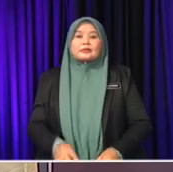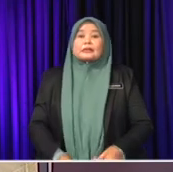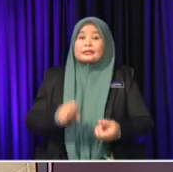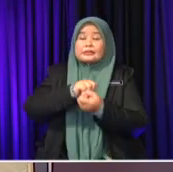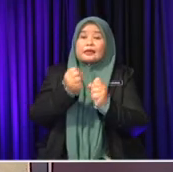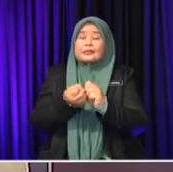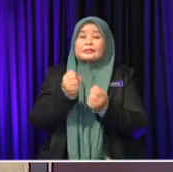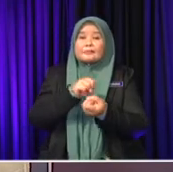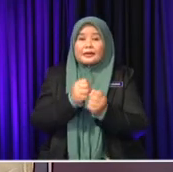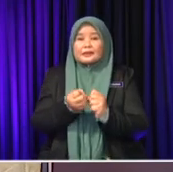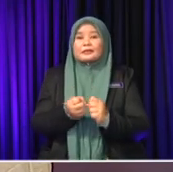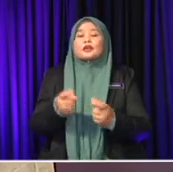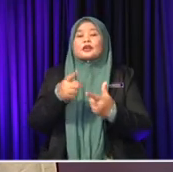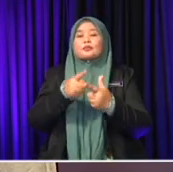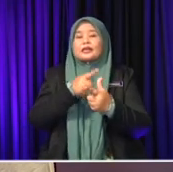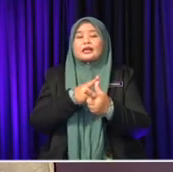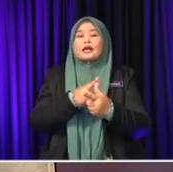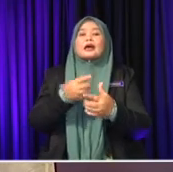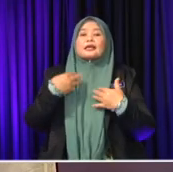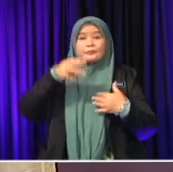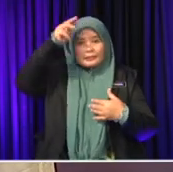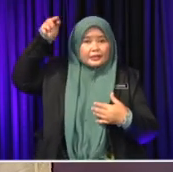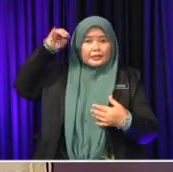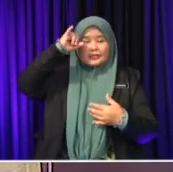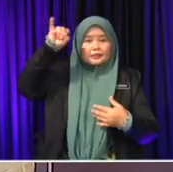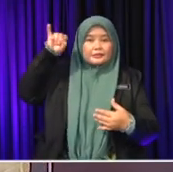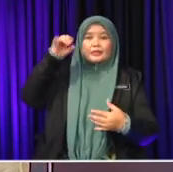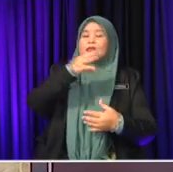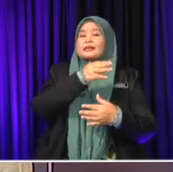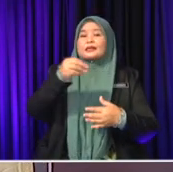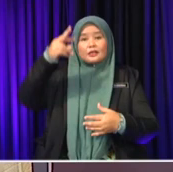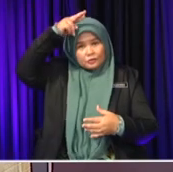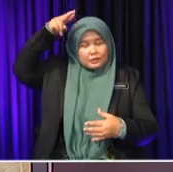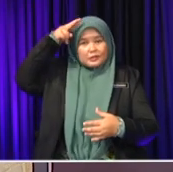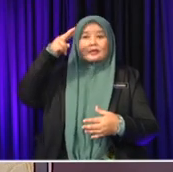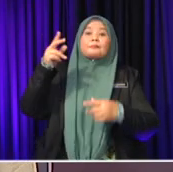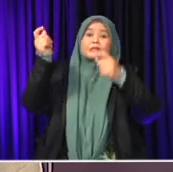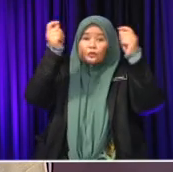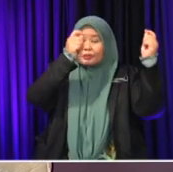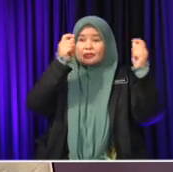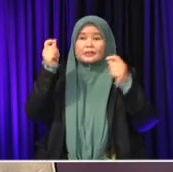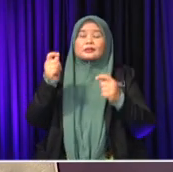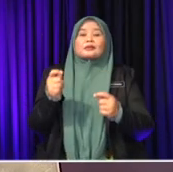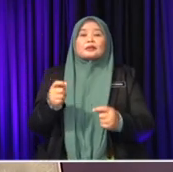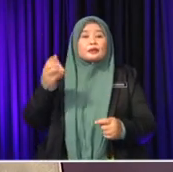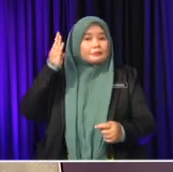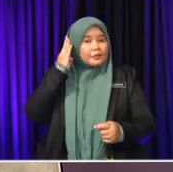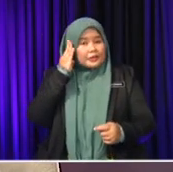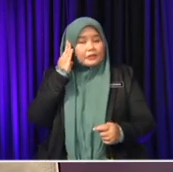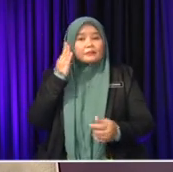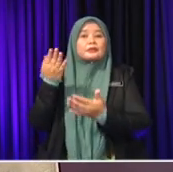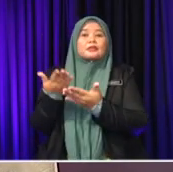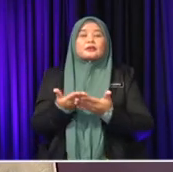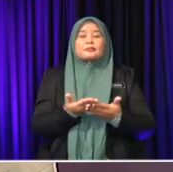sahabat-sahabat kemudian ada Jibril dan ada Rasulullah apa situasinya untuk